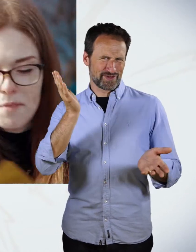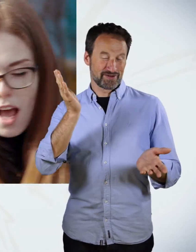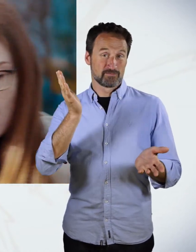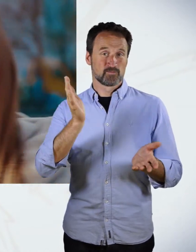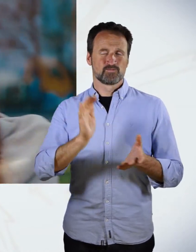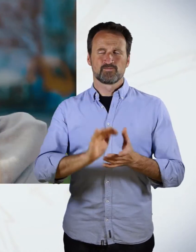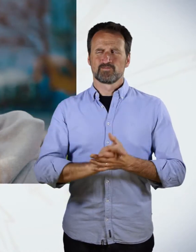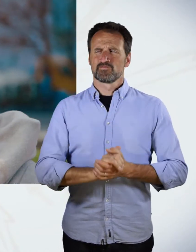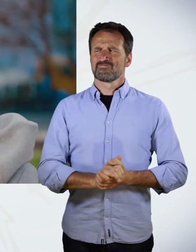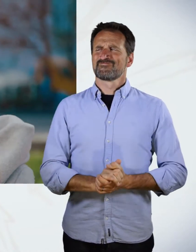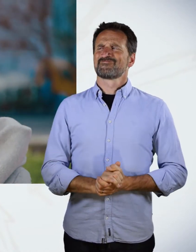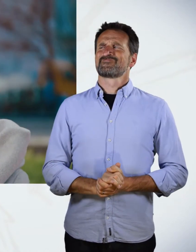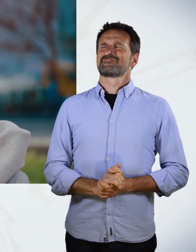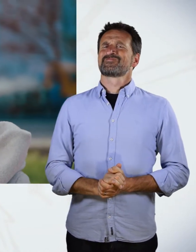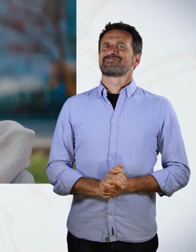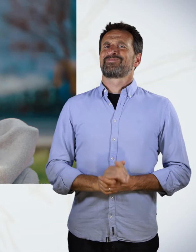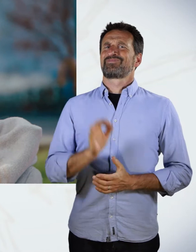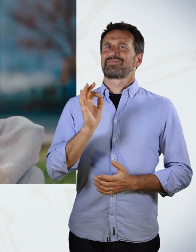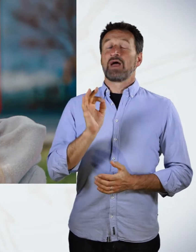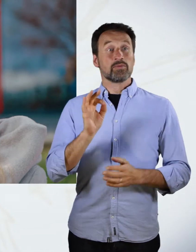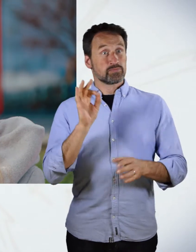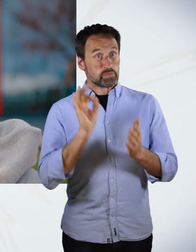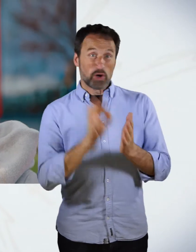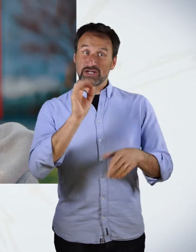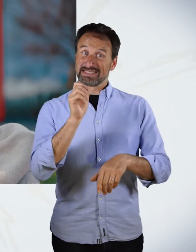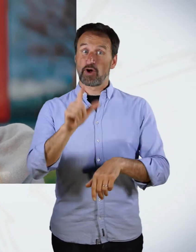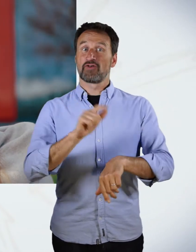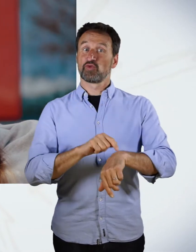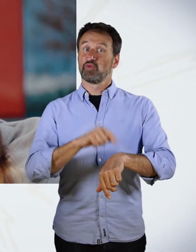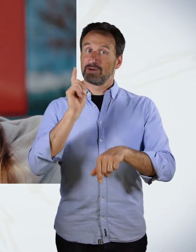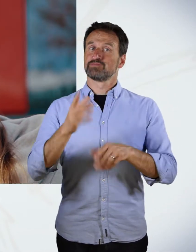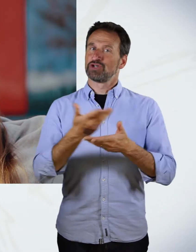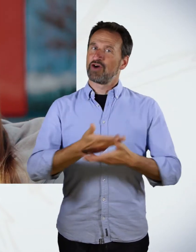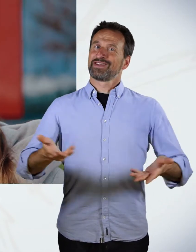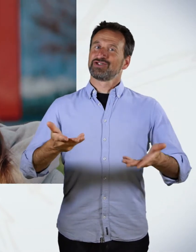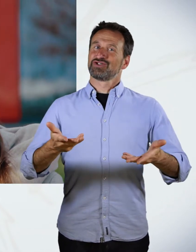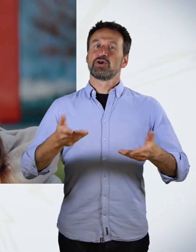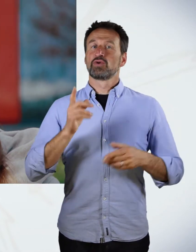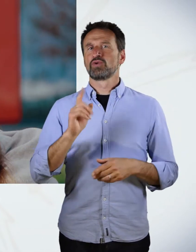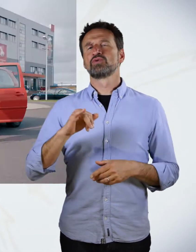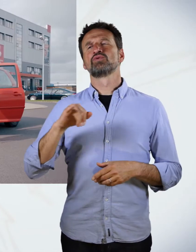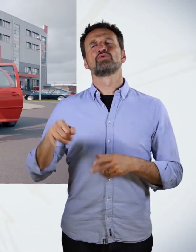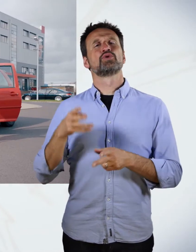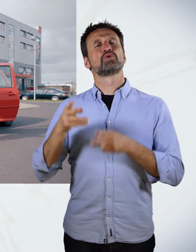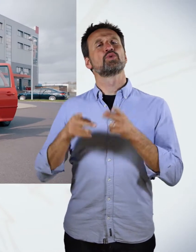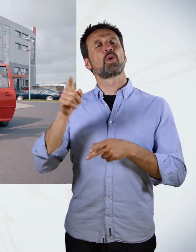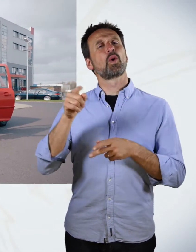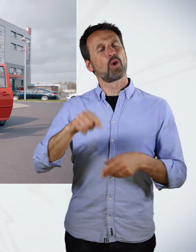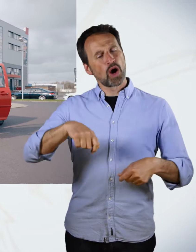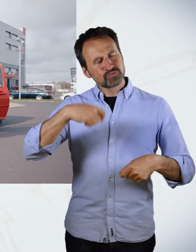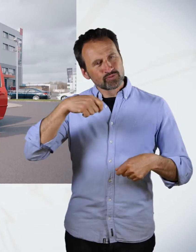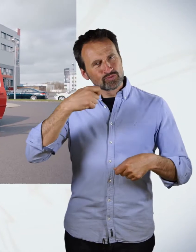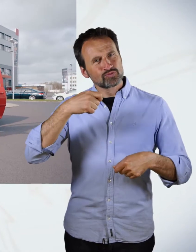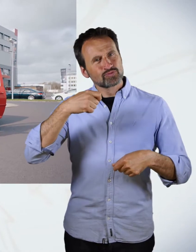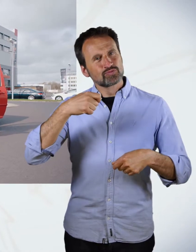Okay. Um Punkt 12 Uhr sollte das Essen auf dem Tisch stehen und bei der Verkostung eines unabhängigen Jurors gegen die Lasagne